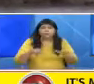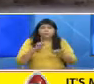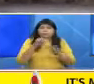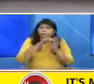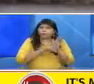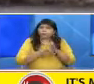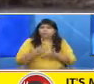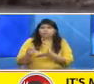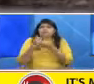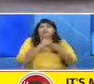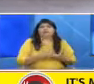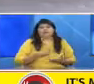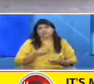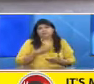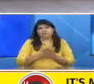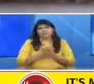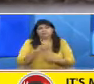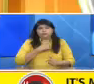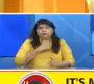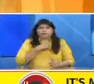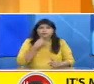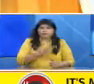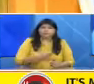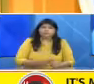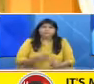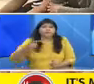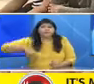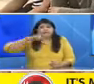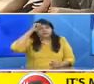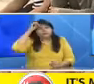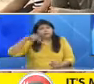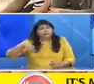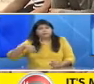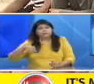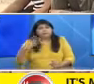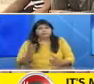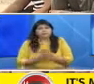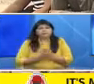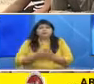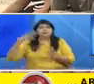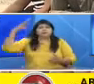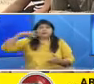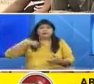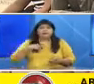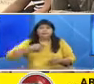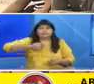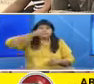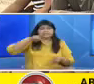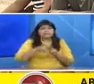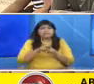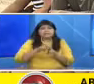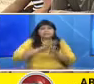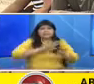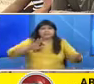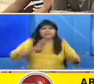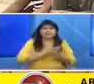बहुत मदद करेगा, ऐसा हमारा पक्का विश्वास बन गया है। और हमारे भारत में क्लाइमेट जस्टिस और क्लीन एनवायरनमेंट की दिशा में